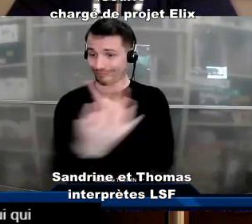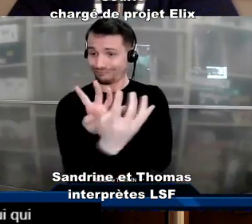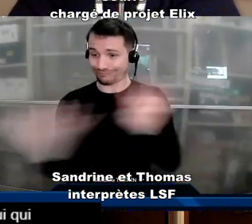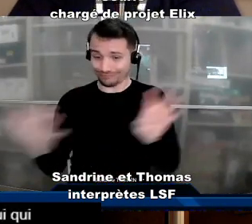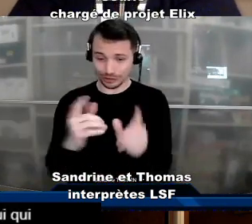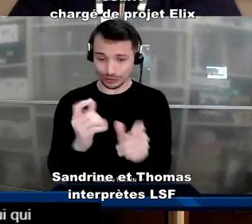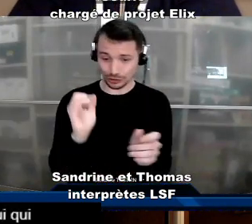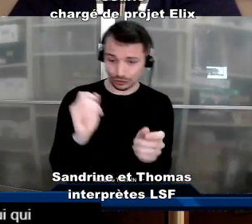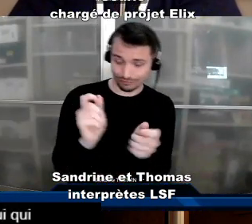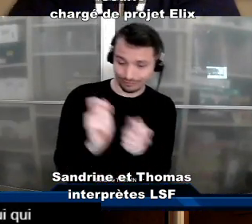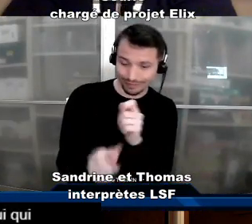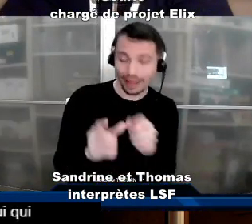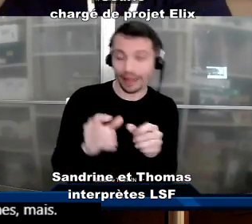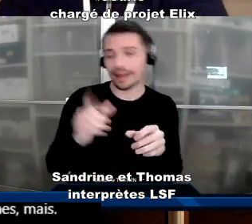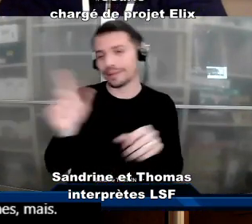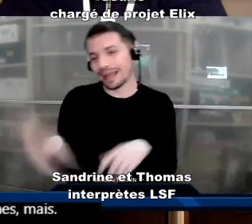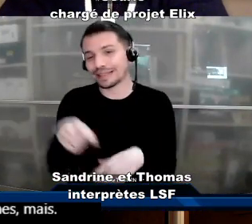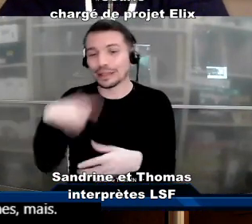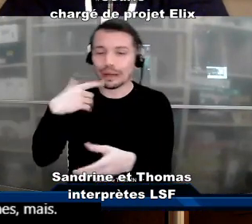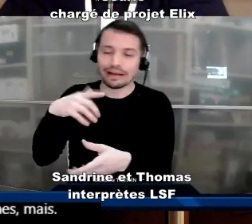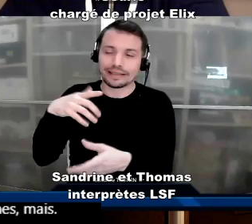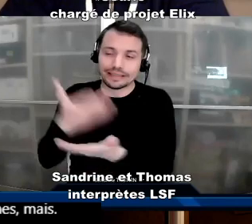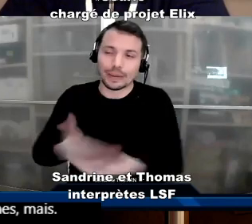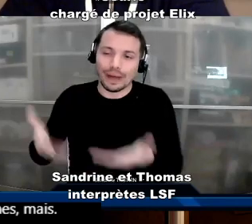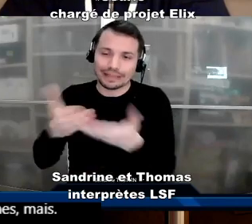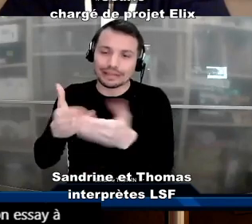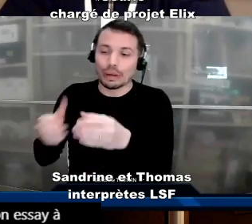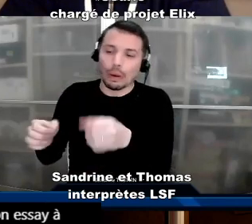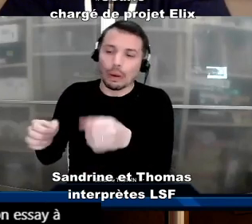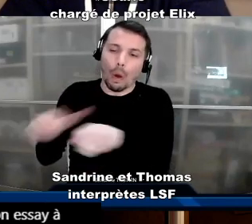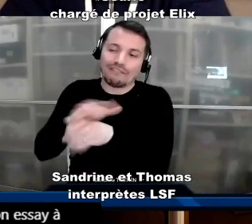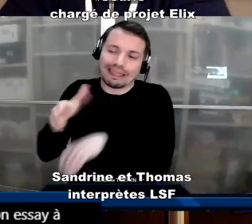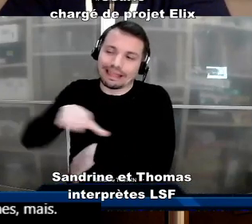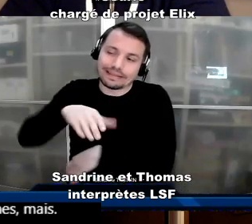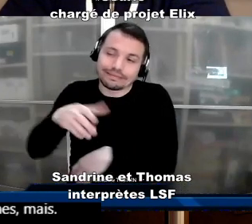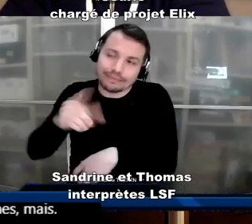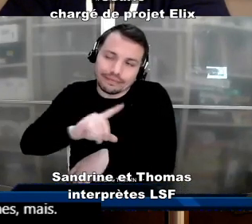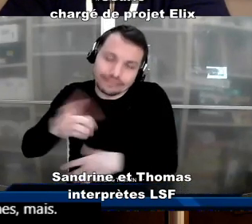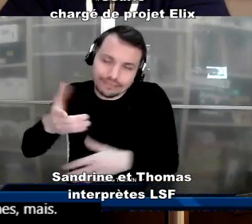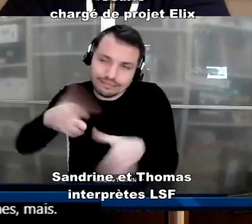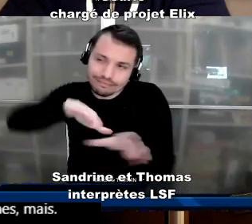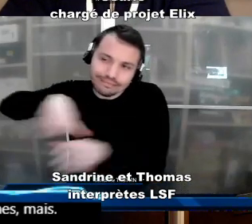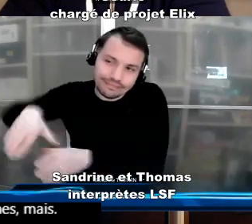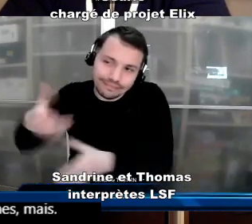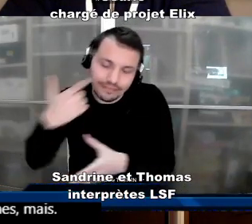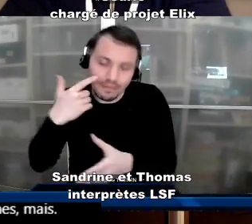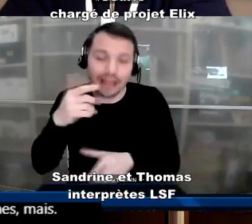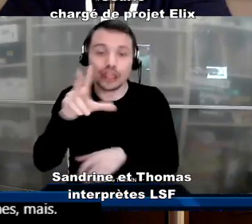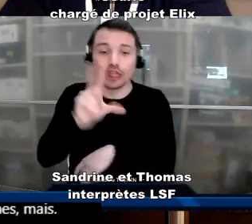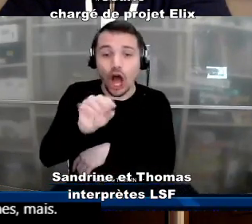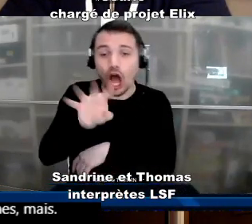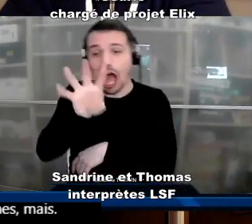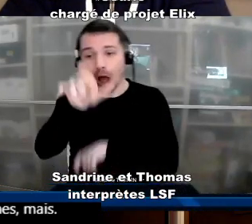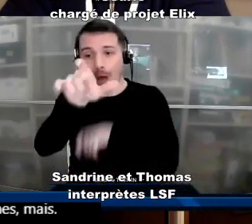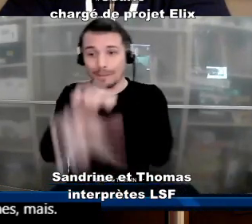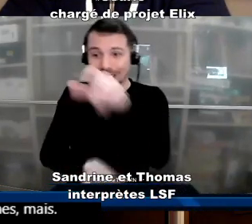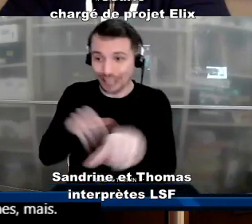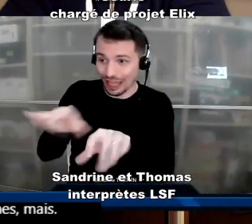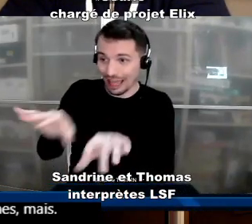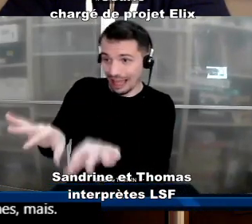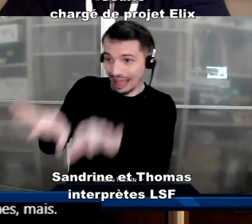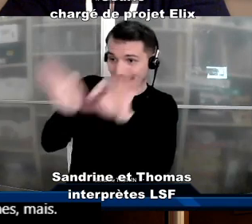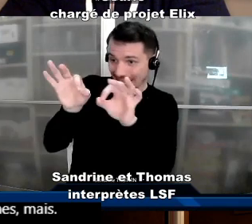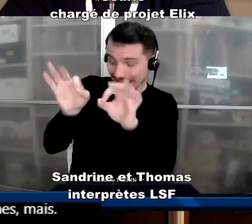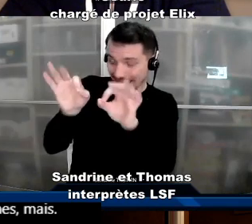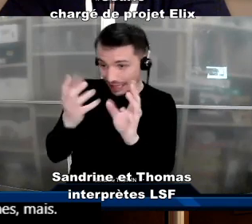Hors crise sanitaire, on en organise une fois par mois, on a 30-40 personnes qui viennent et on s'est dit,